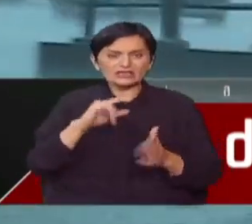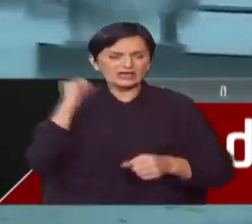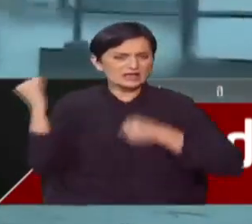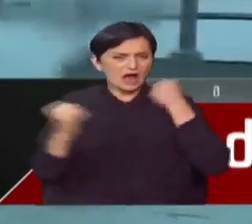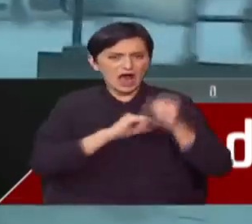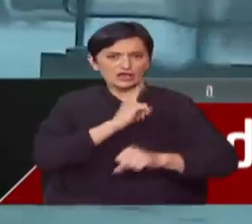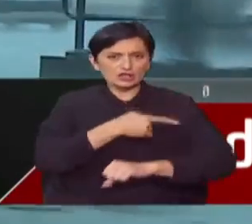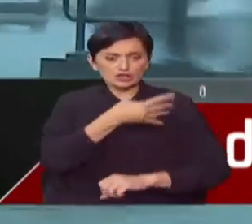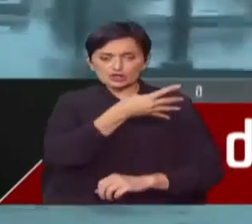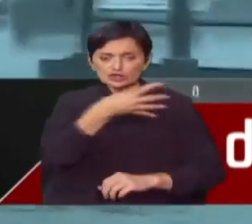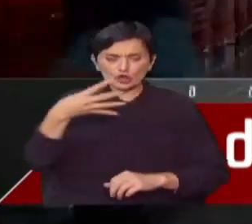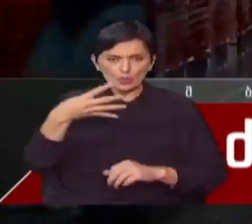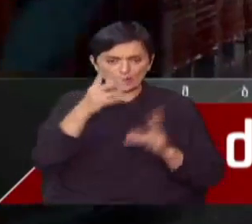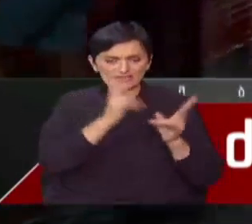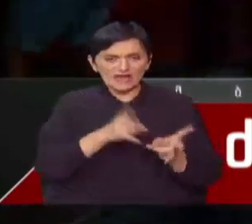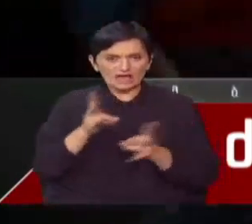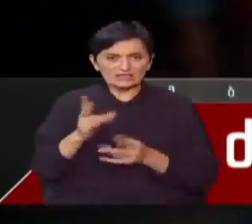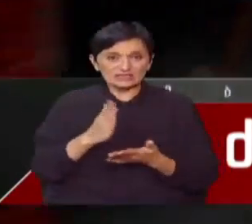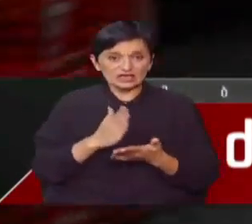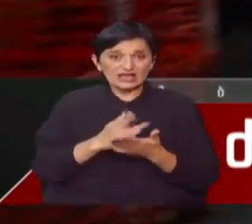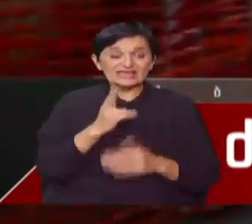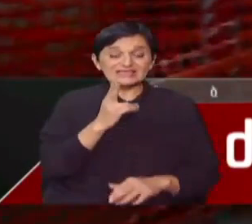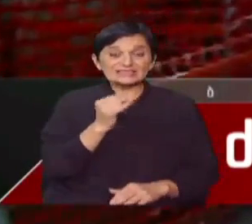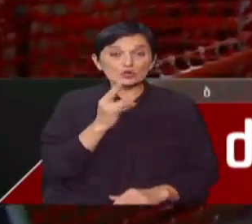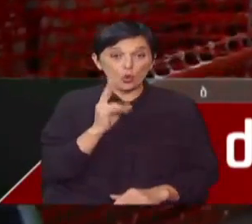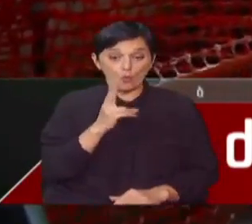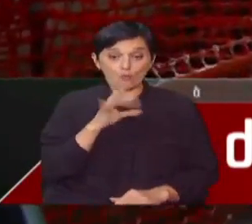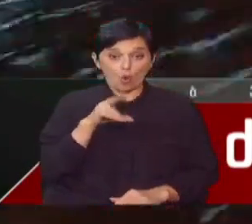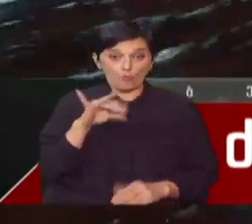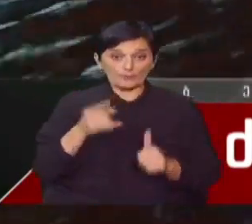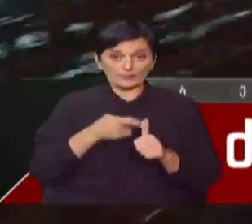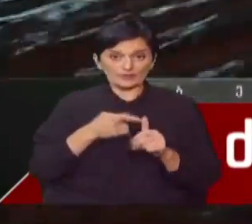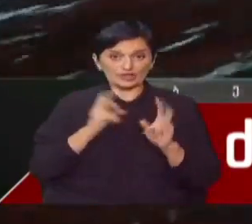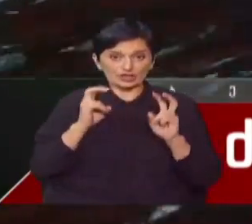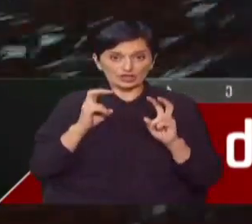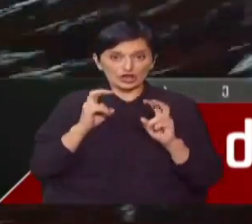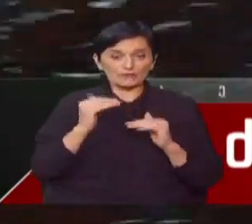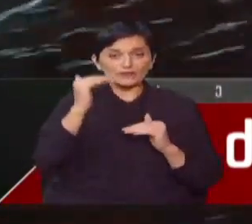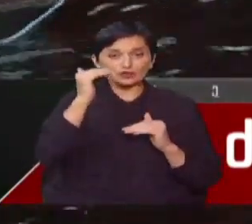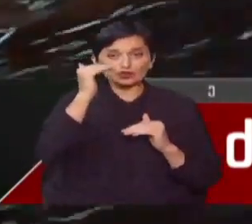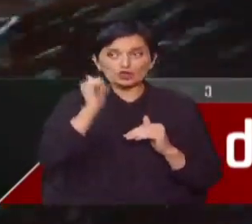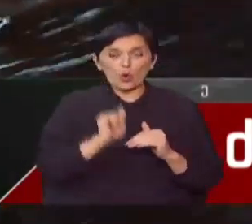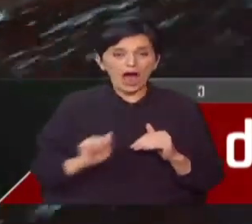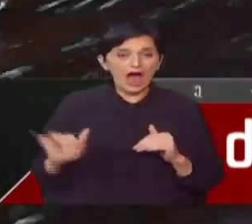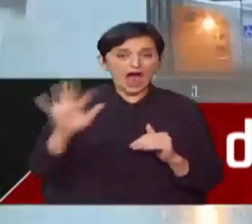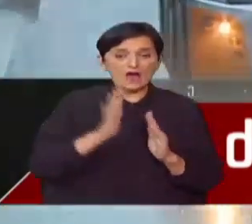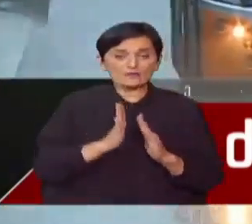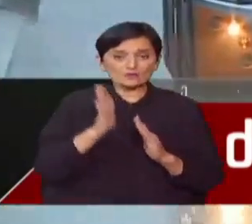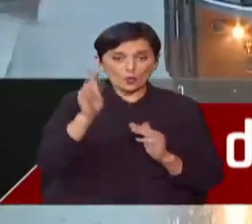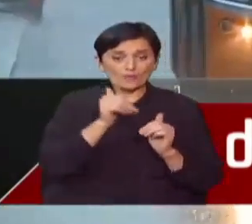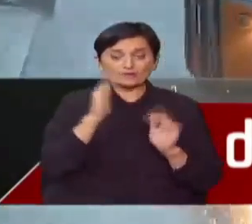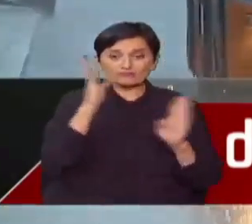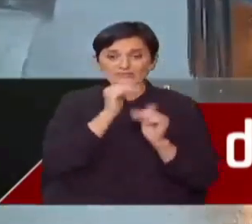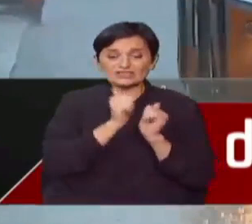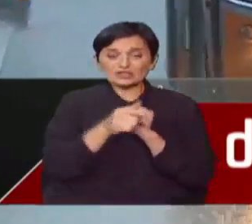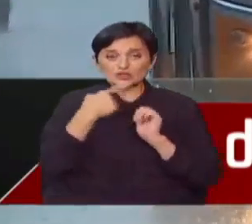რომ შენობები დააზიანა. Ციკლონი პოპია, რომელიც ახლა იტალიაში მძვინვარებს, ჩრდილოეთ ევროპიდან მიდის და სინოპტიკოსები ამბობენ,